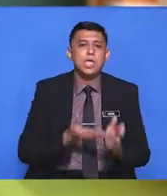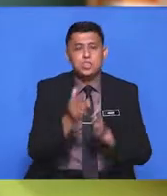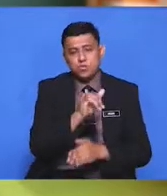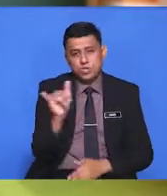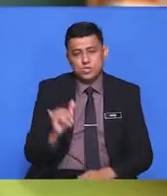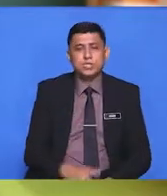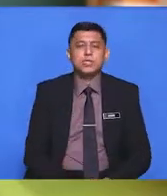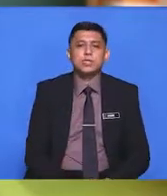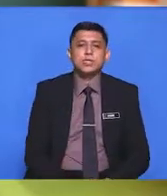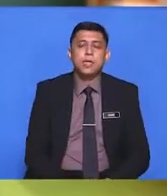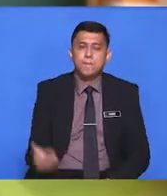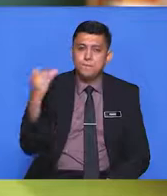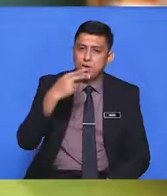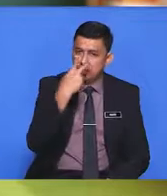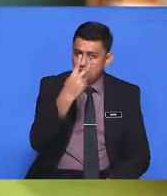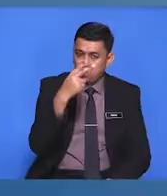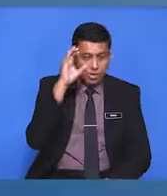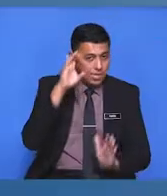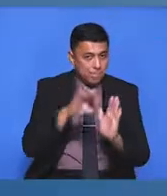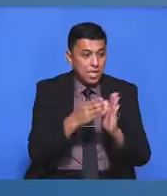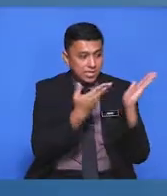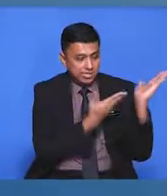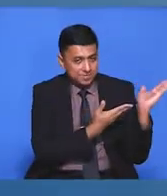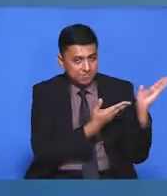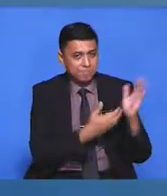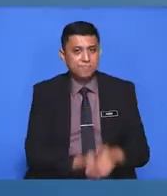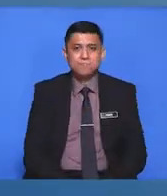Seterusnya, mari kita lihat paparan ini.